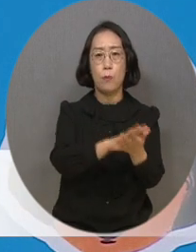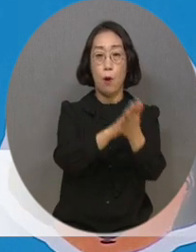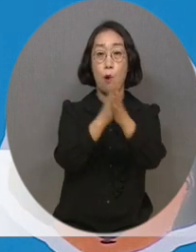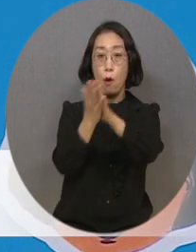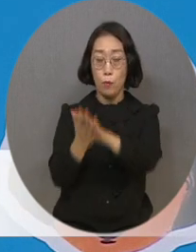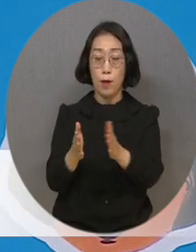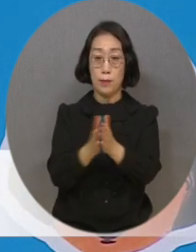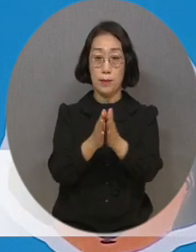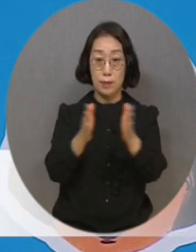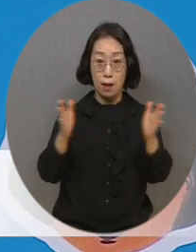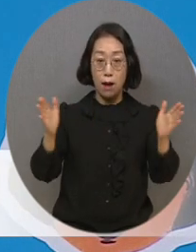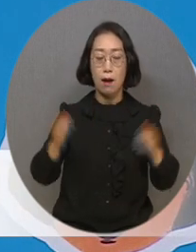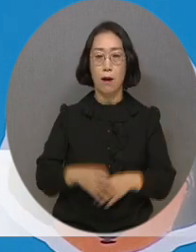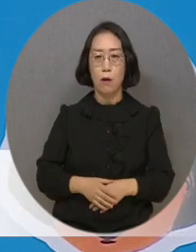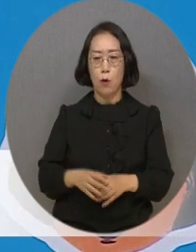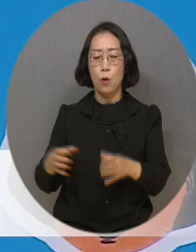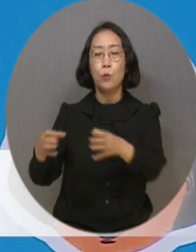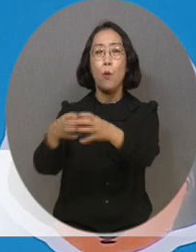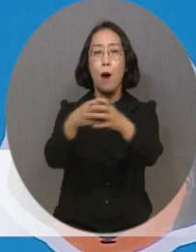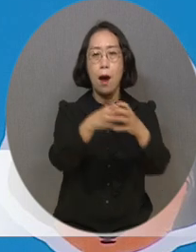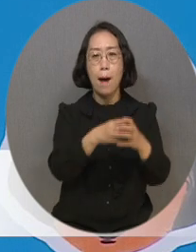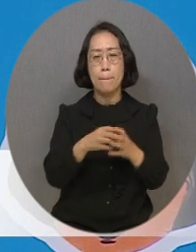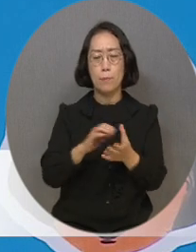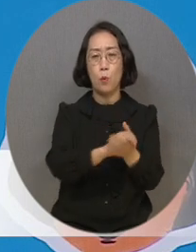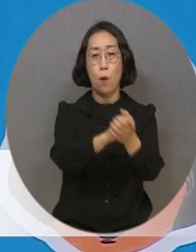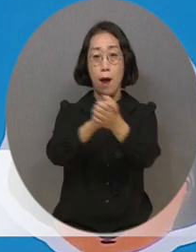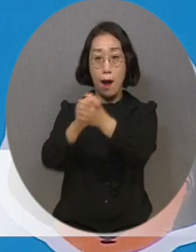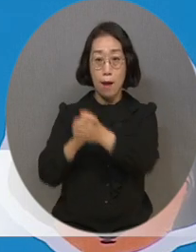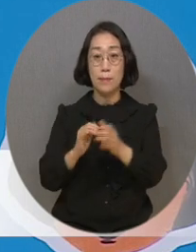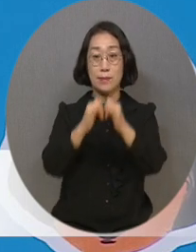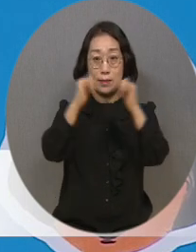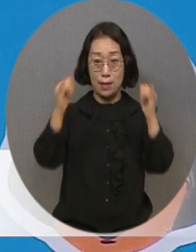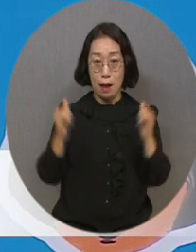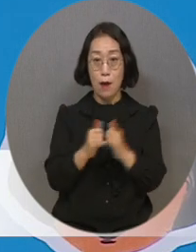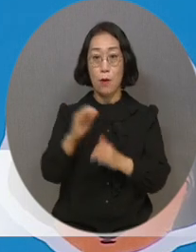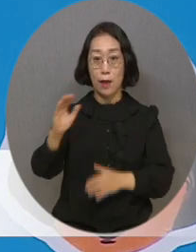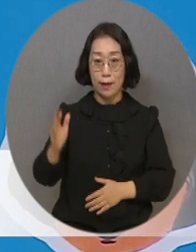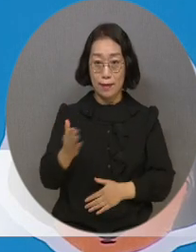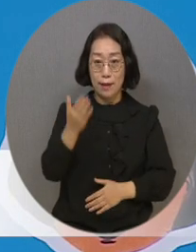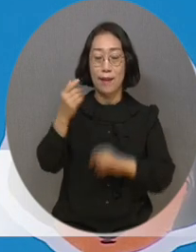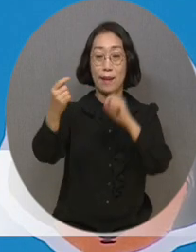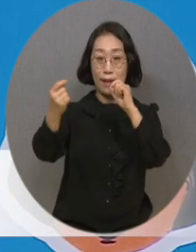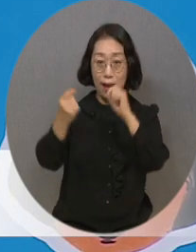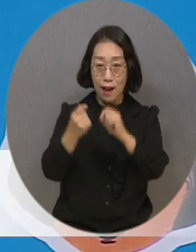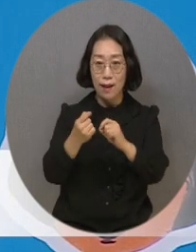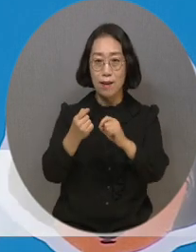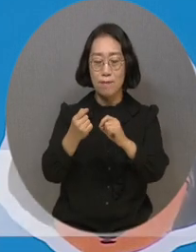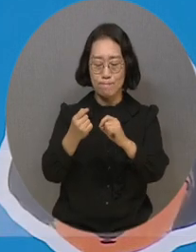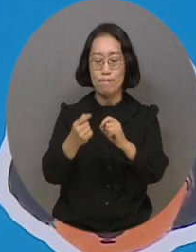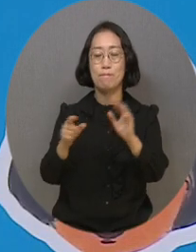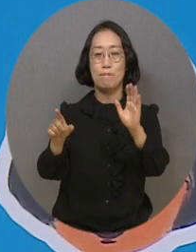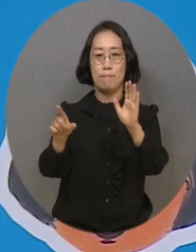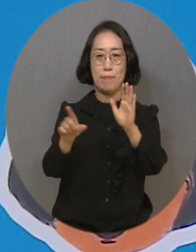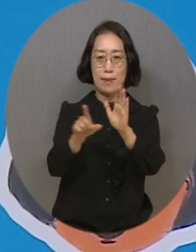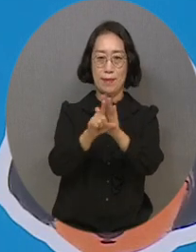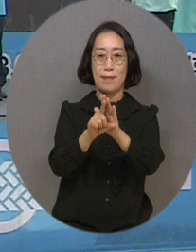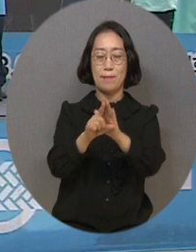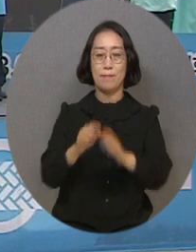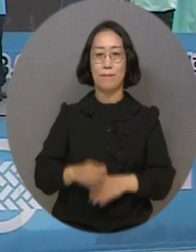더 나아가 통합사회 한 걸음 더 가까이 다가갈 것이라 굳게 믿습니다.